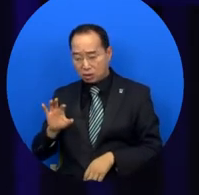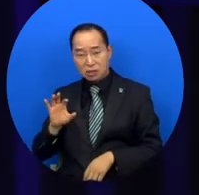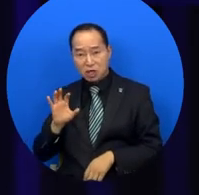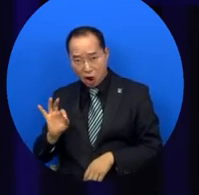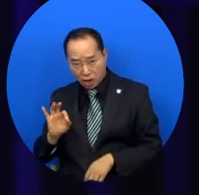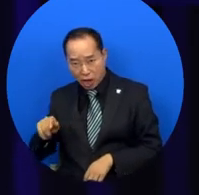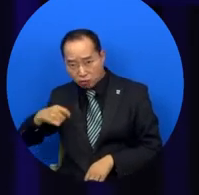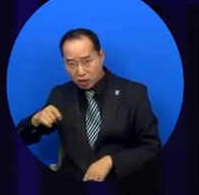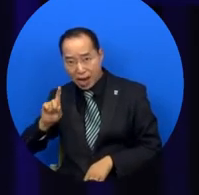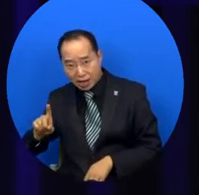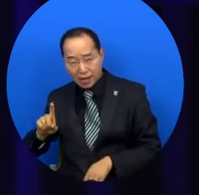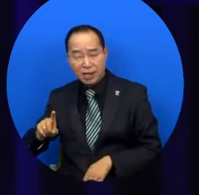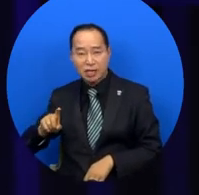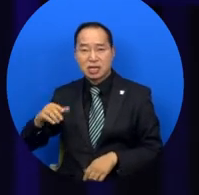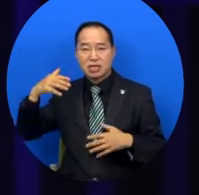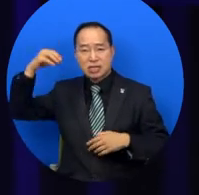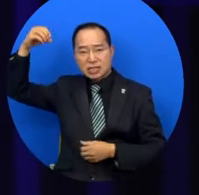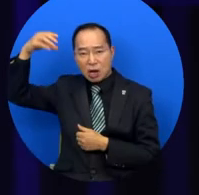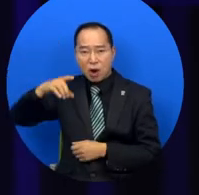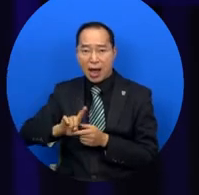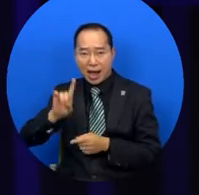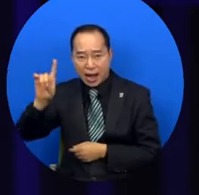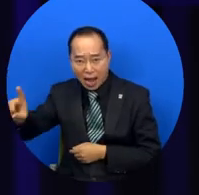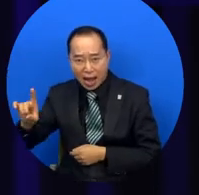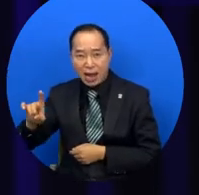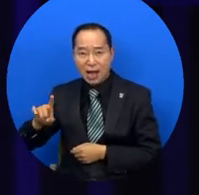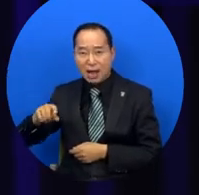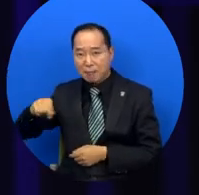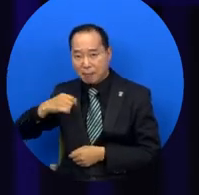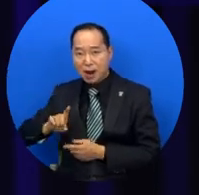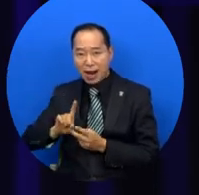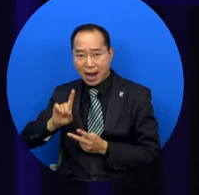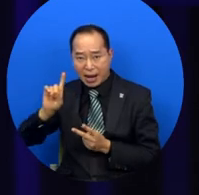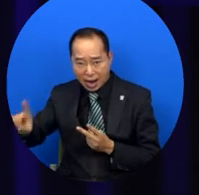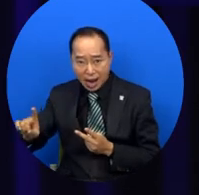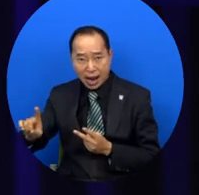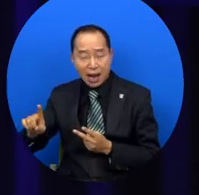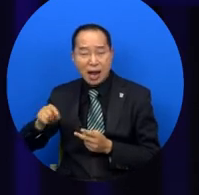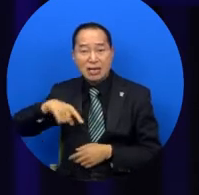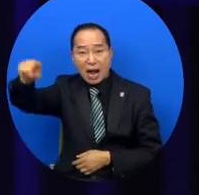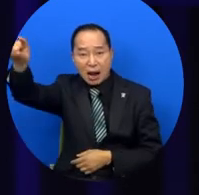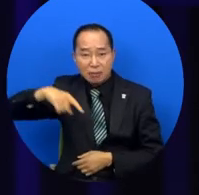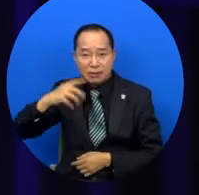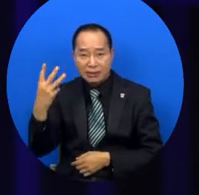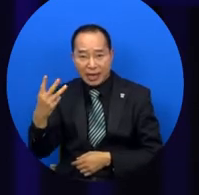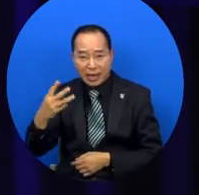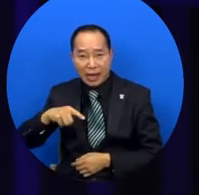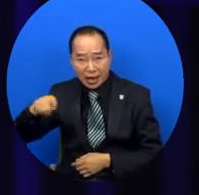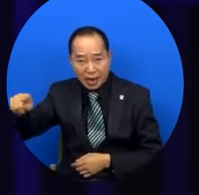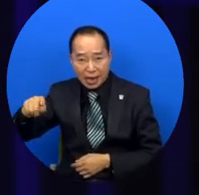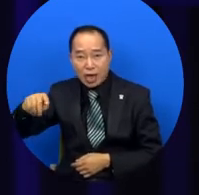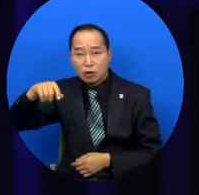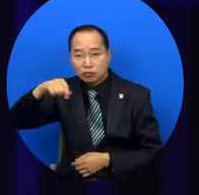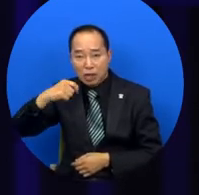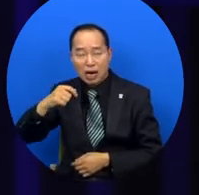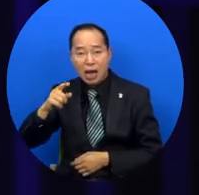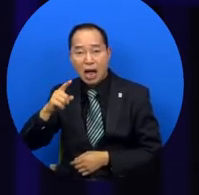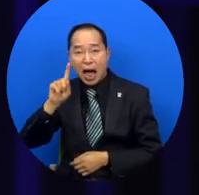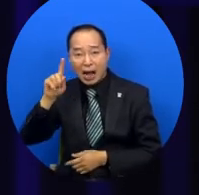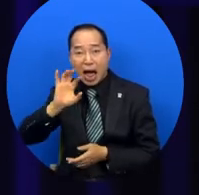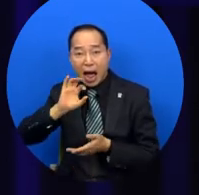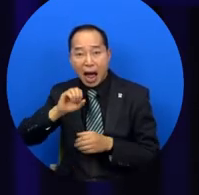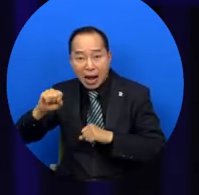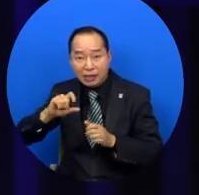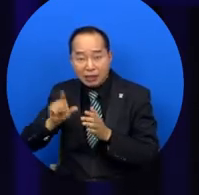이거를 쓰는 거 이제 내가 샤워하면 한 개, 밥 먹으면 한 개, 밖에 나가서 좀 시간 좀 보내고 오면 세 개. 막